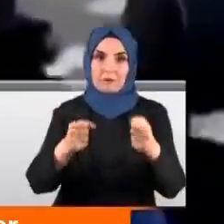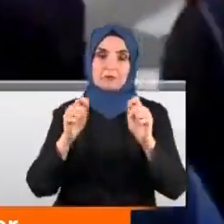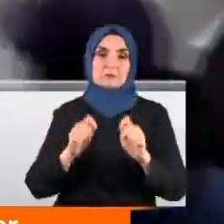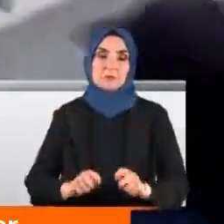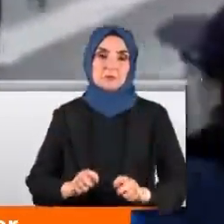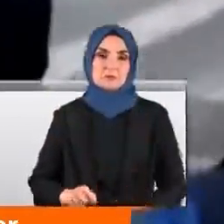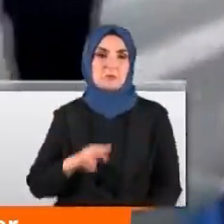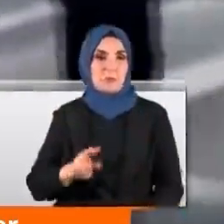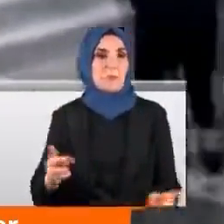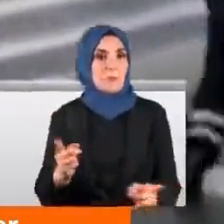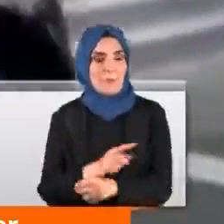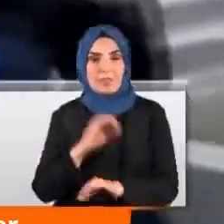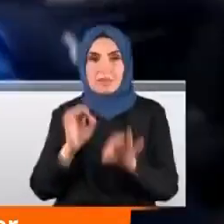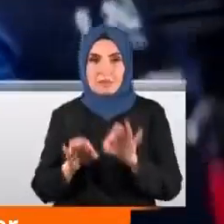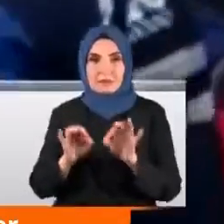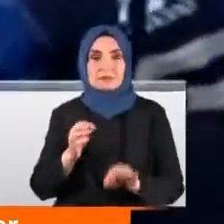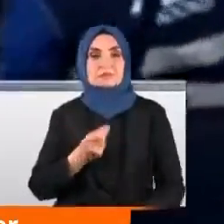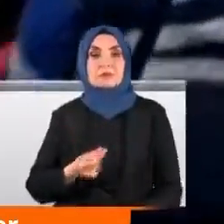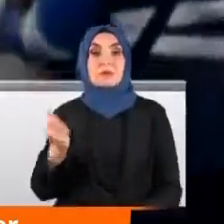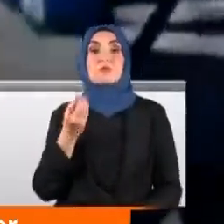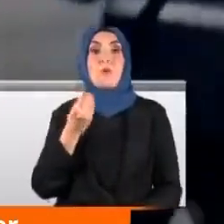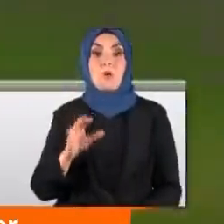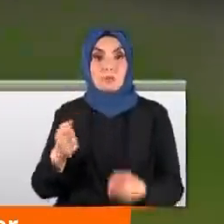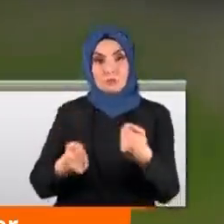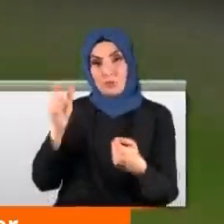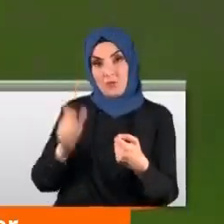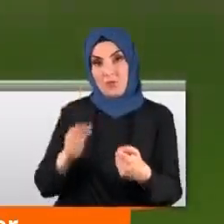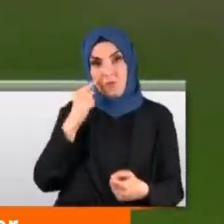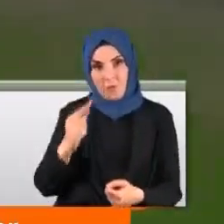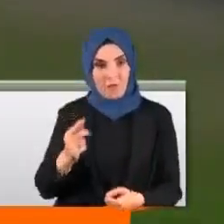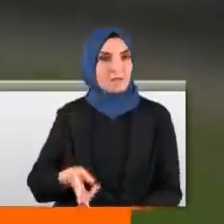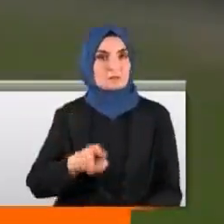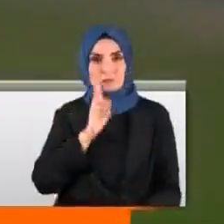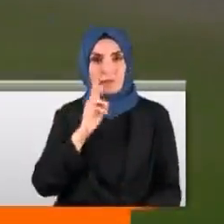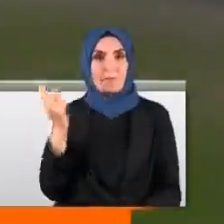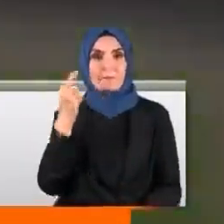Her yolu deneyip kaçamayan şoför sonunda minibüsü kundakladı.